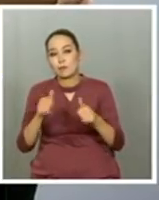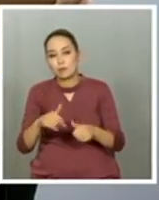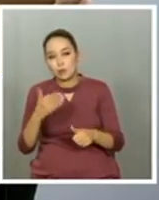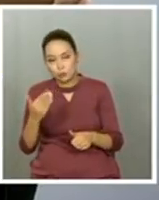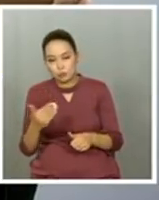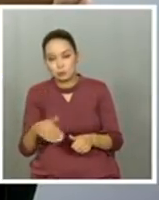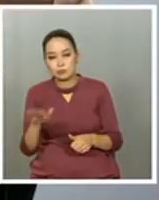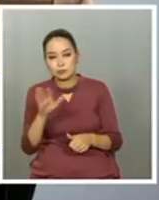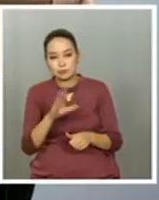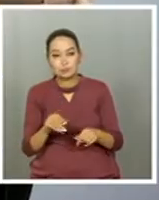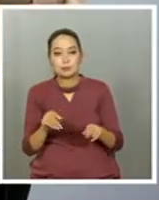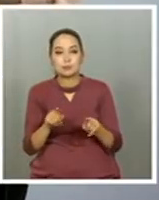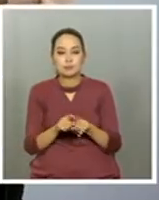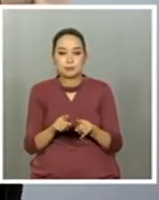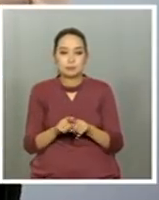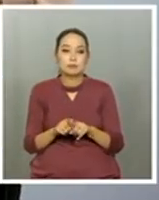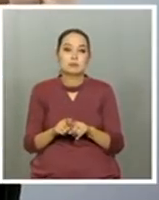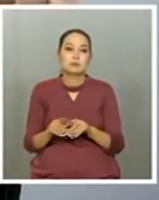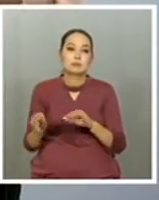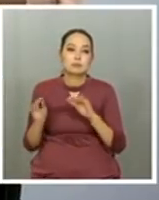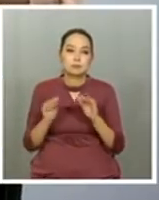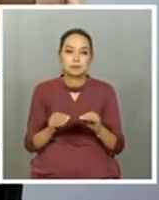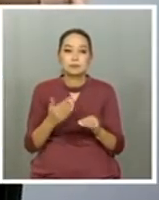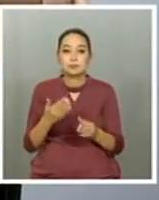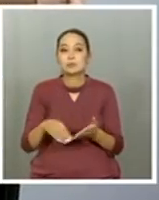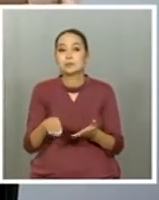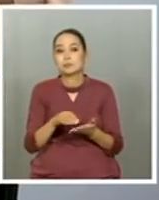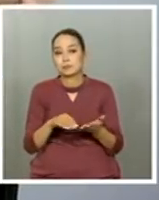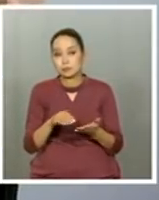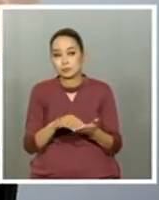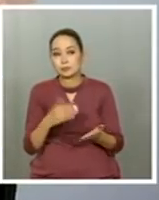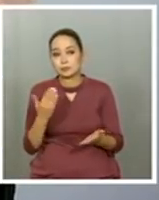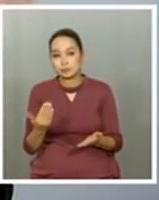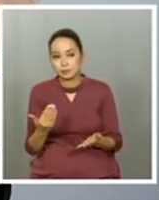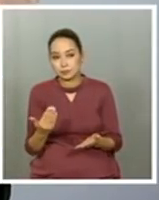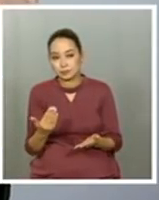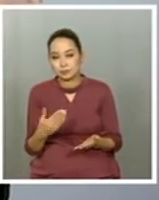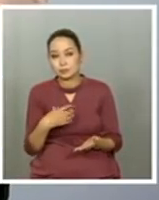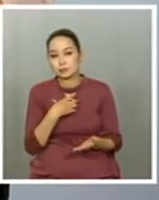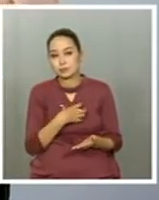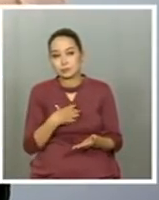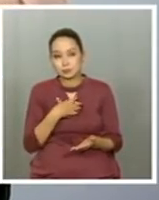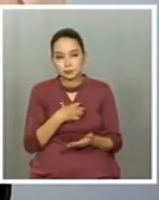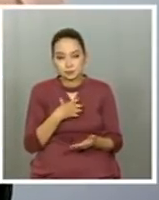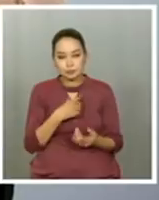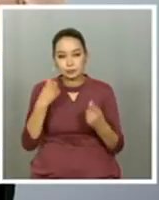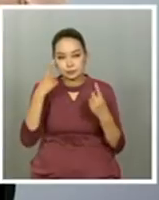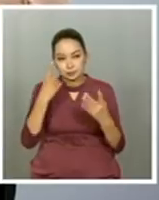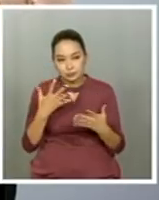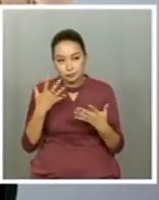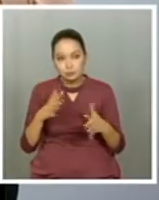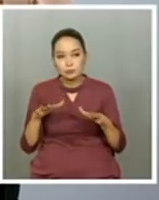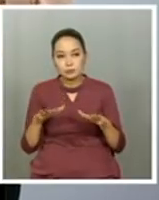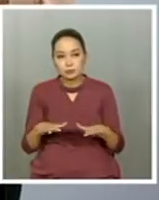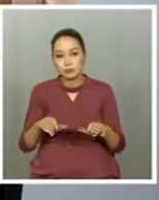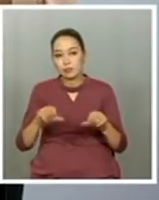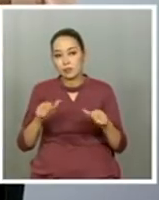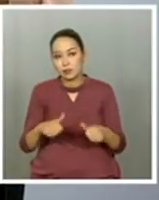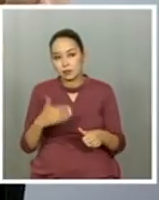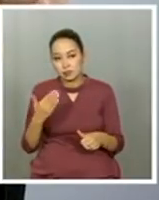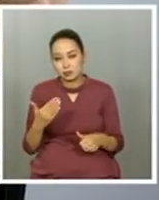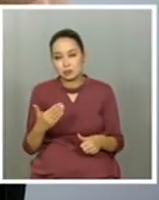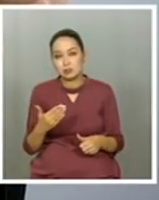айтып өткен болатынсыздар. Яғни қайталап өтейін, бұл жерде негізгі айқындау шегін, оның